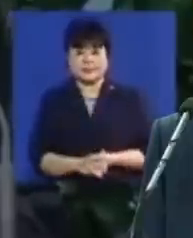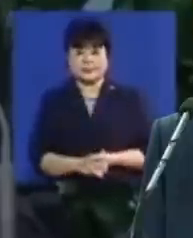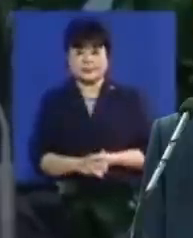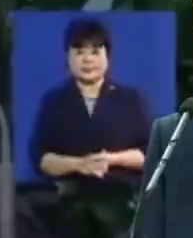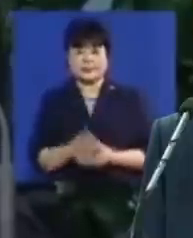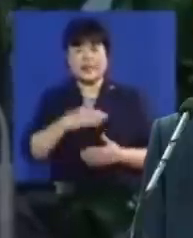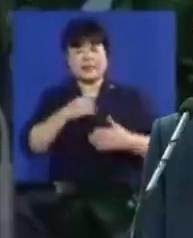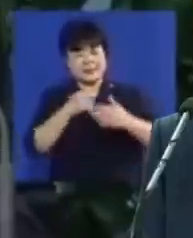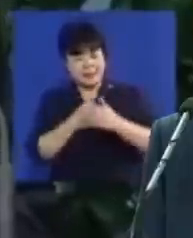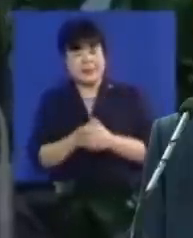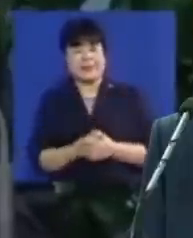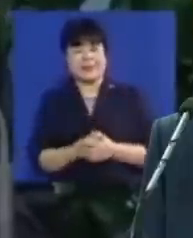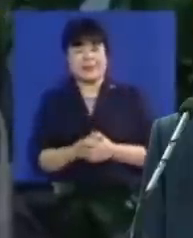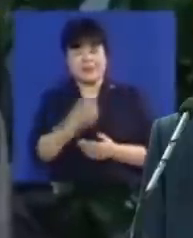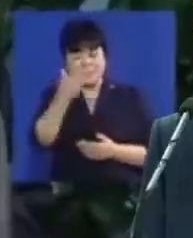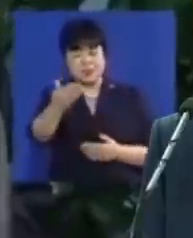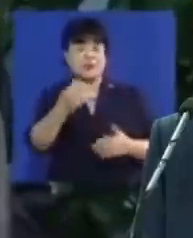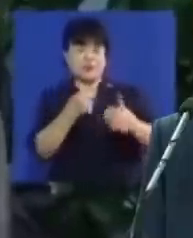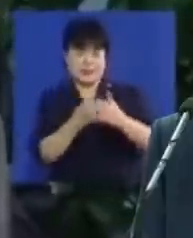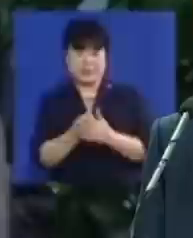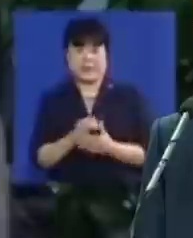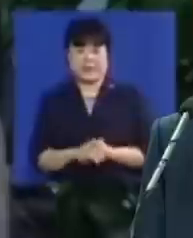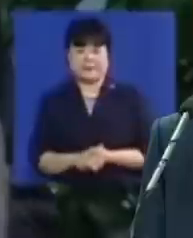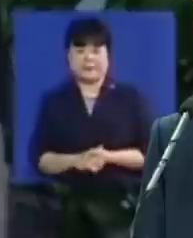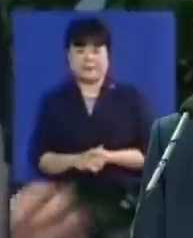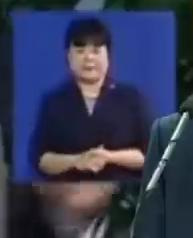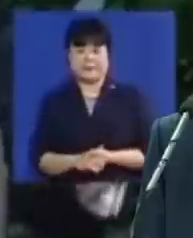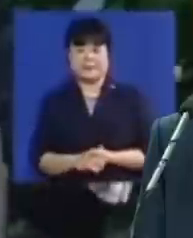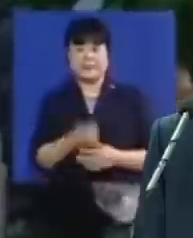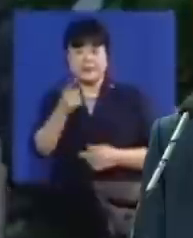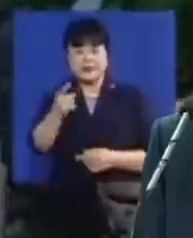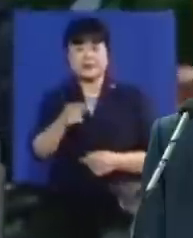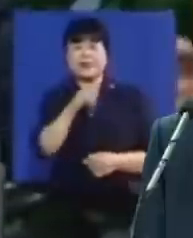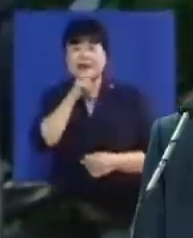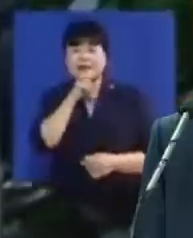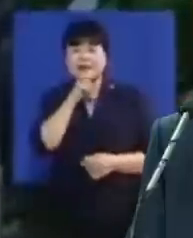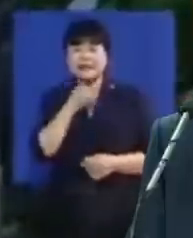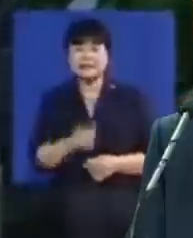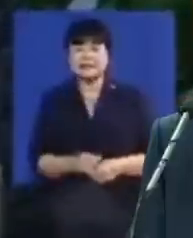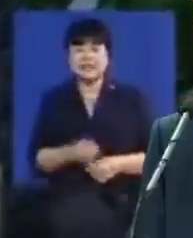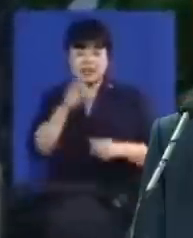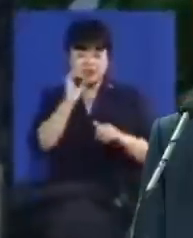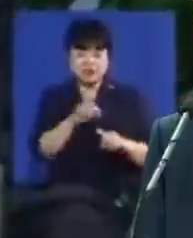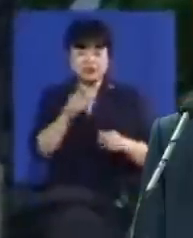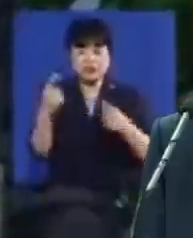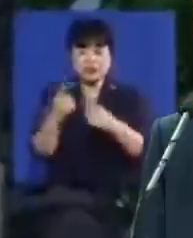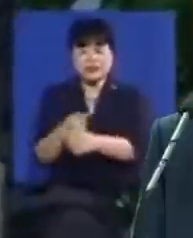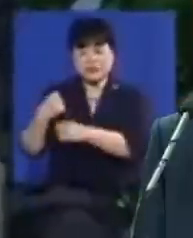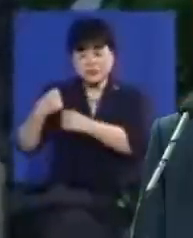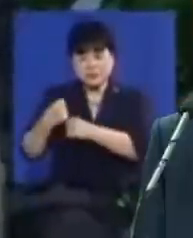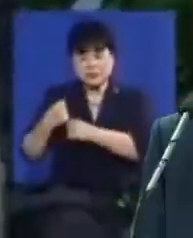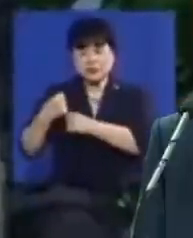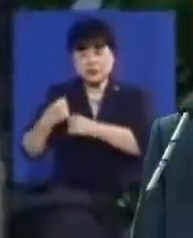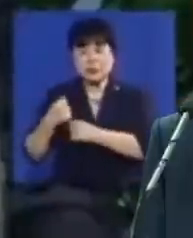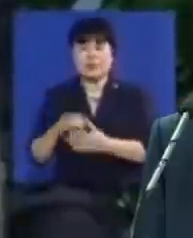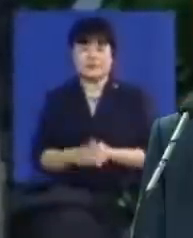나 때문에, 여러분 때문에 여러분의 가난과 저주를 대신 짊어지고